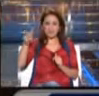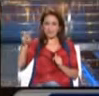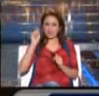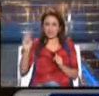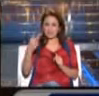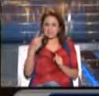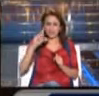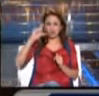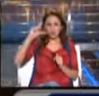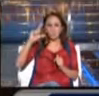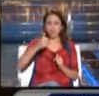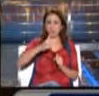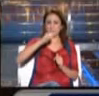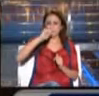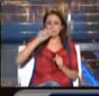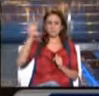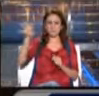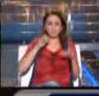يسرق كاس